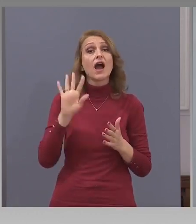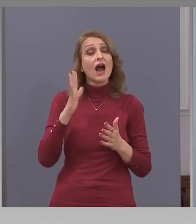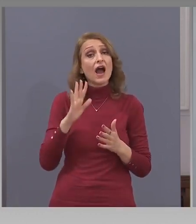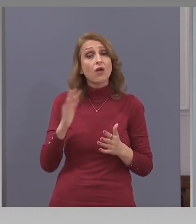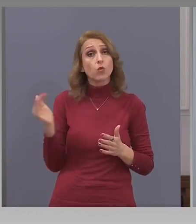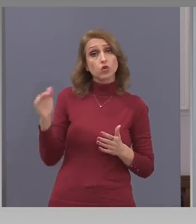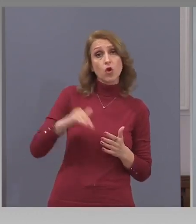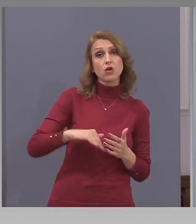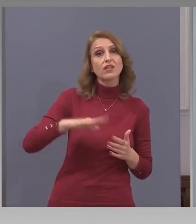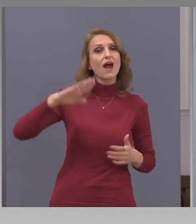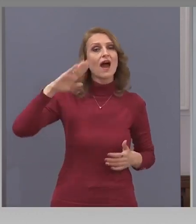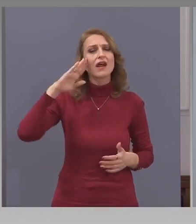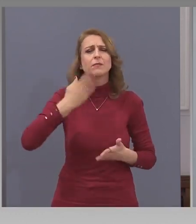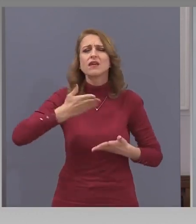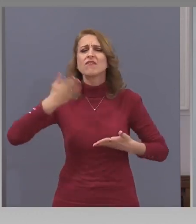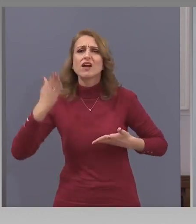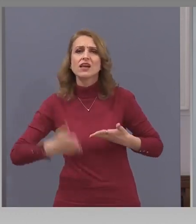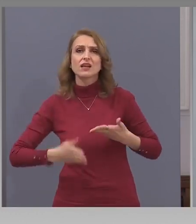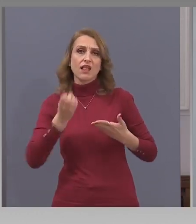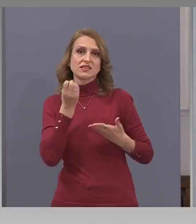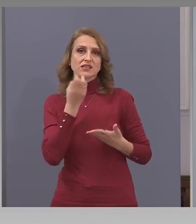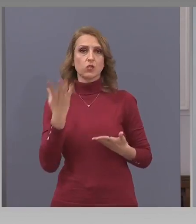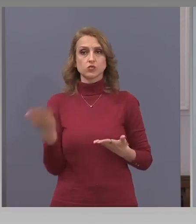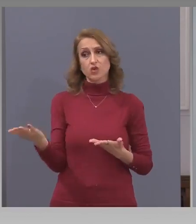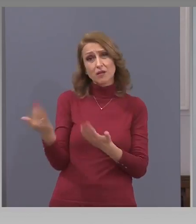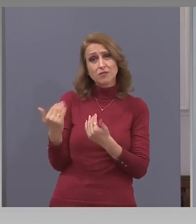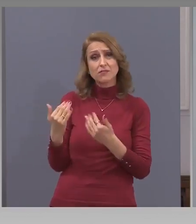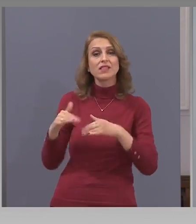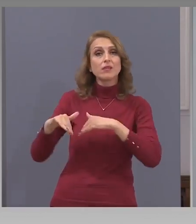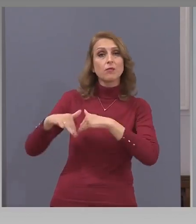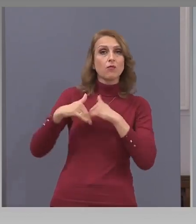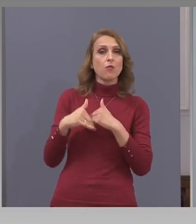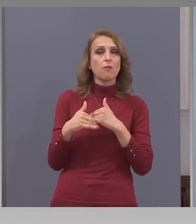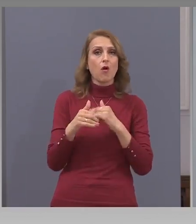ще бъде в крайен случай да излезе да помогне.